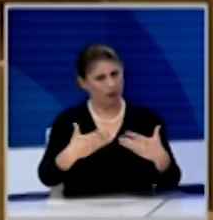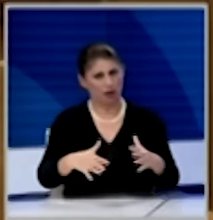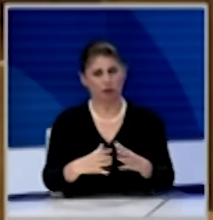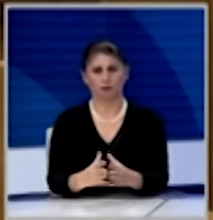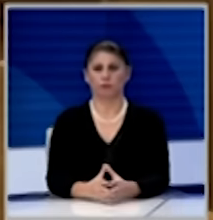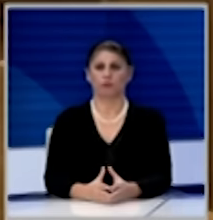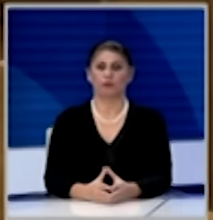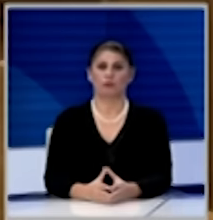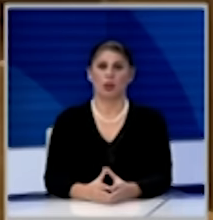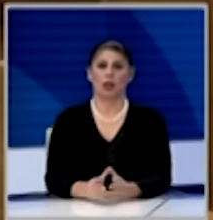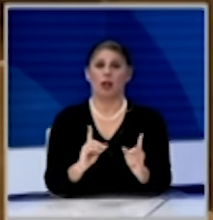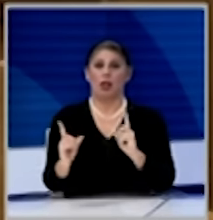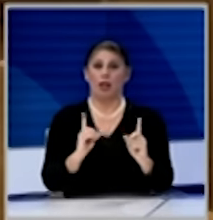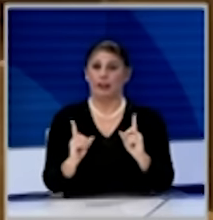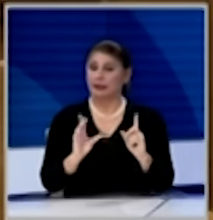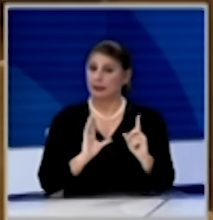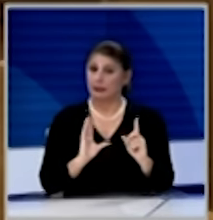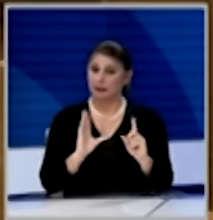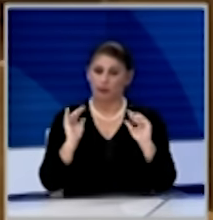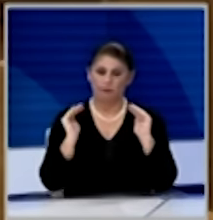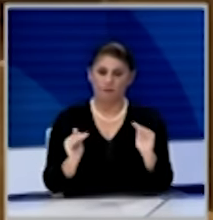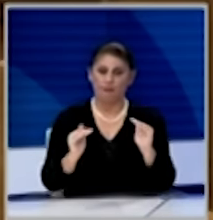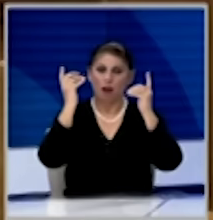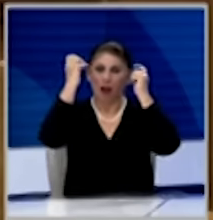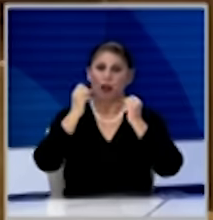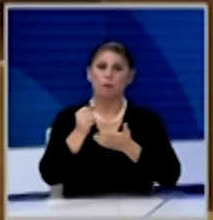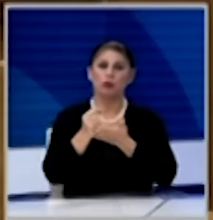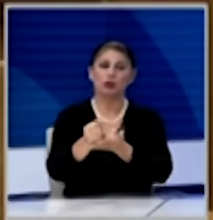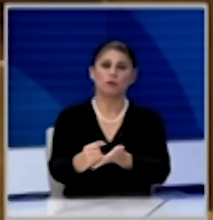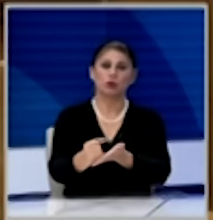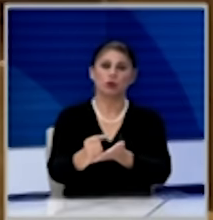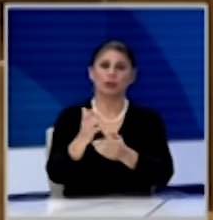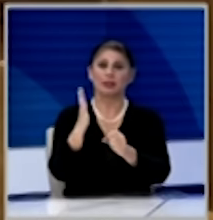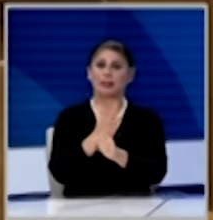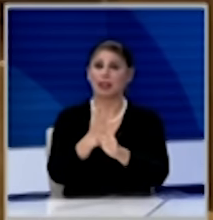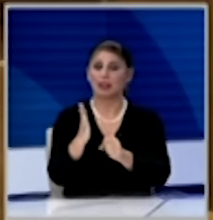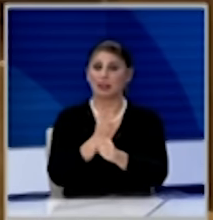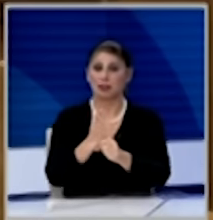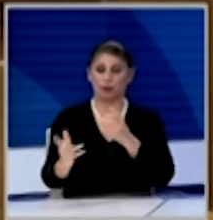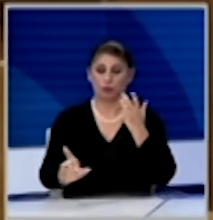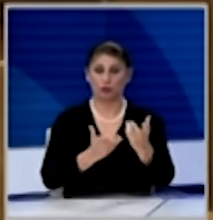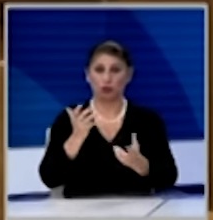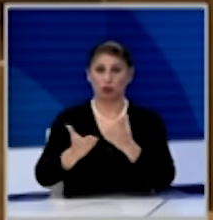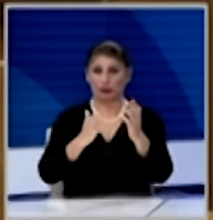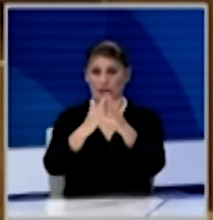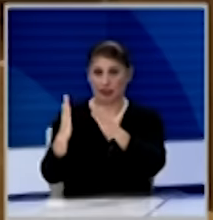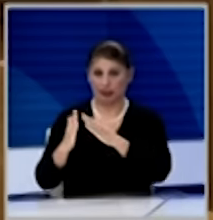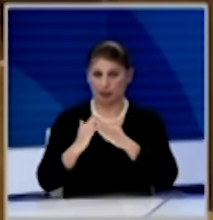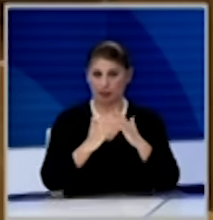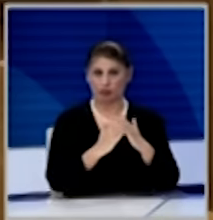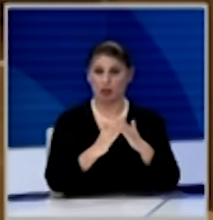σας αντίστοιχη είναι η κατάσταση και με τις αποζημιώσεις για τις καταστραμμένη απ την πυρκαγιά κατοικίες